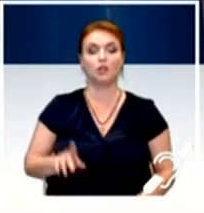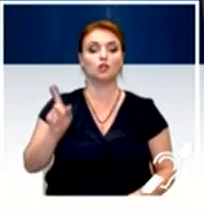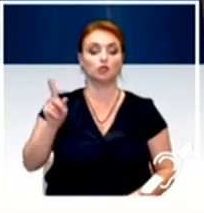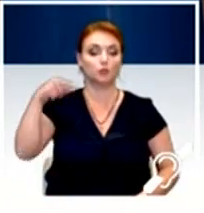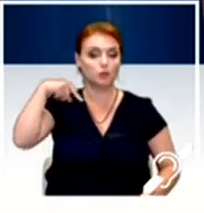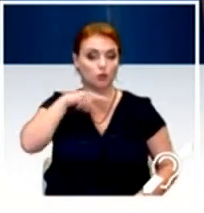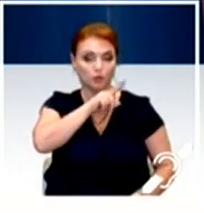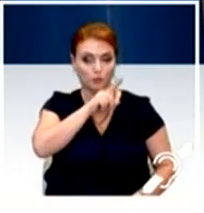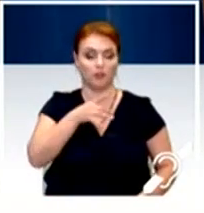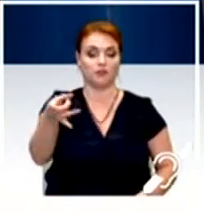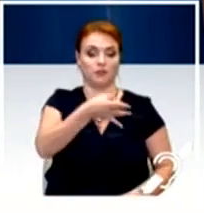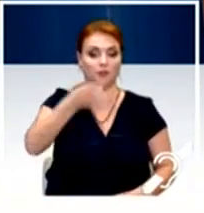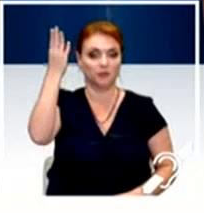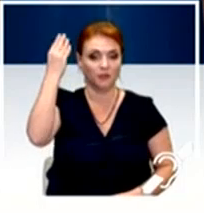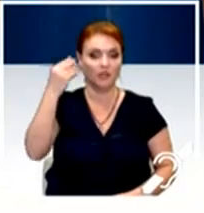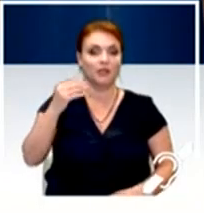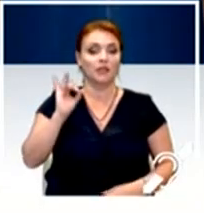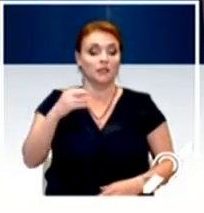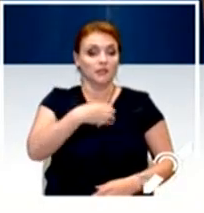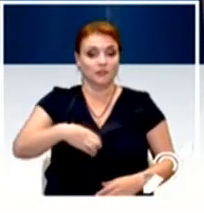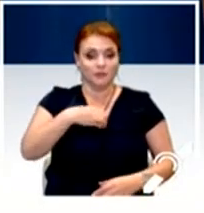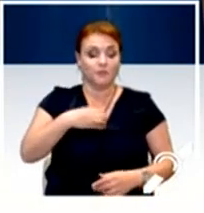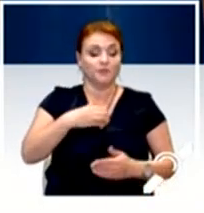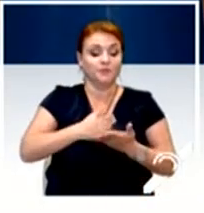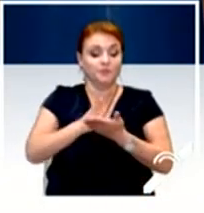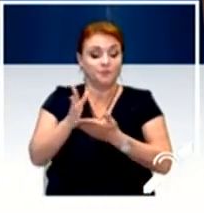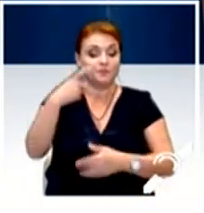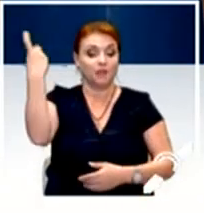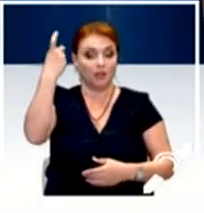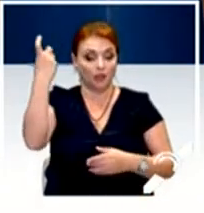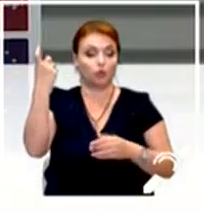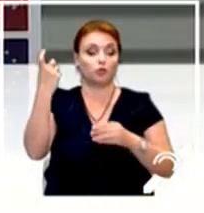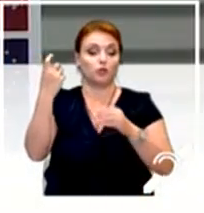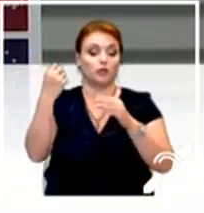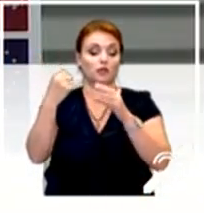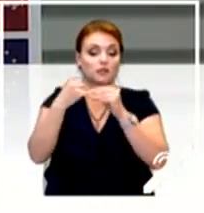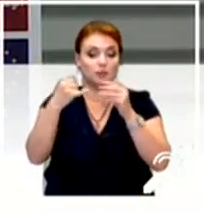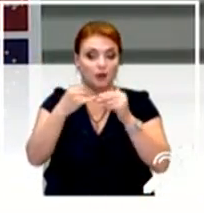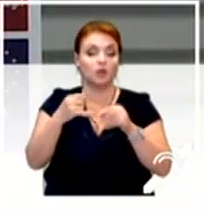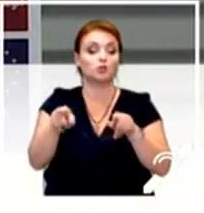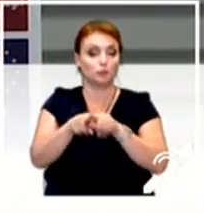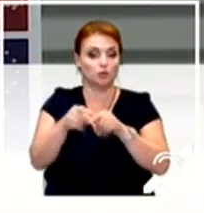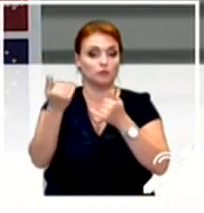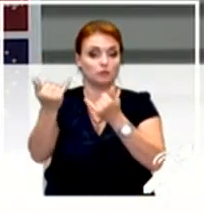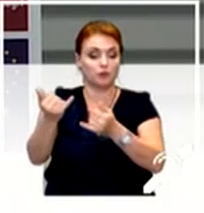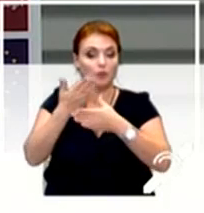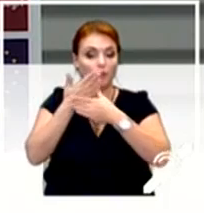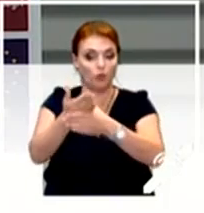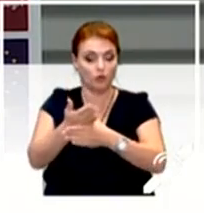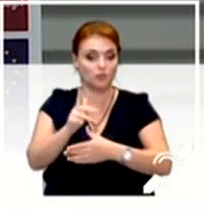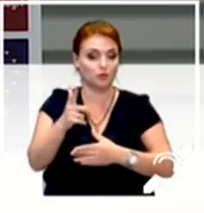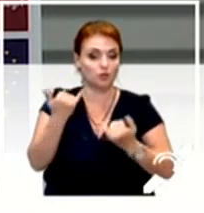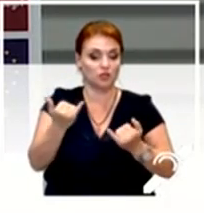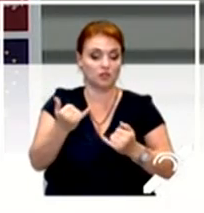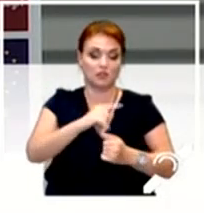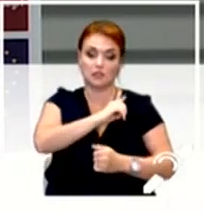mod special agricultura, să se ajusteze la schimbările climatice. Platforma de sprijin pentru Republica Moldova a